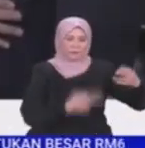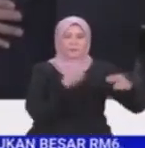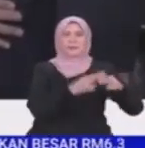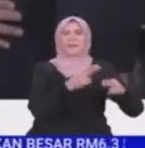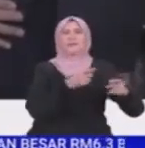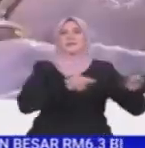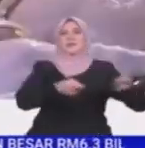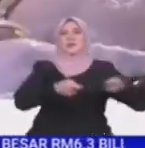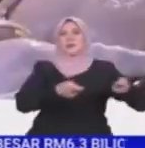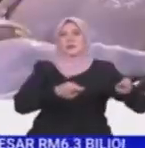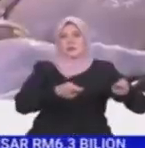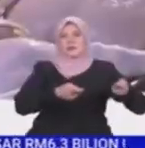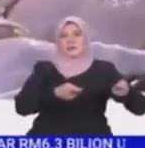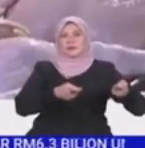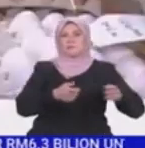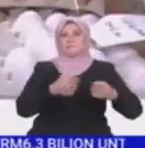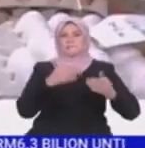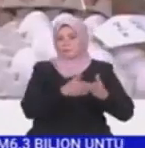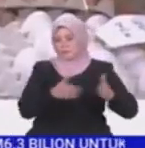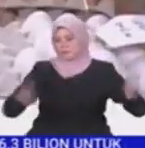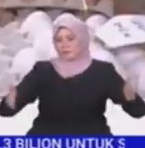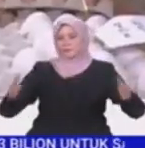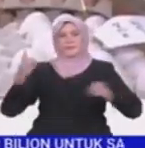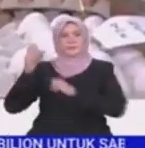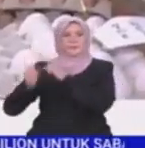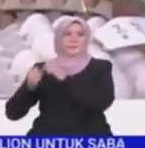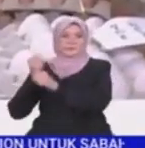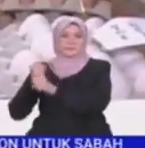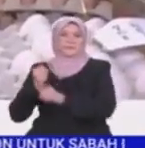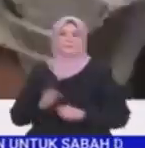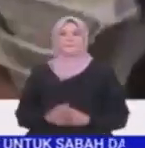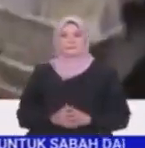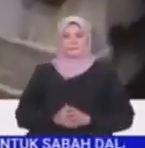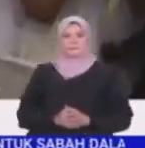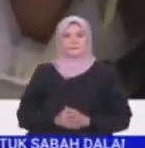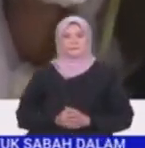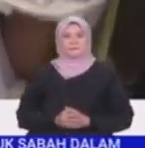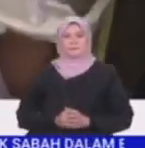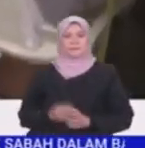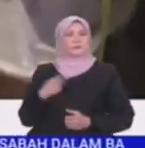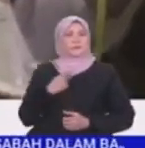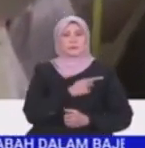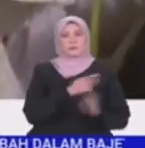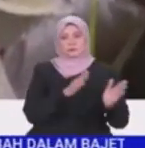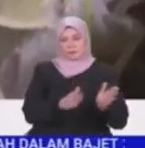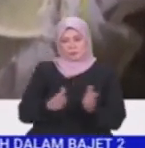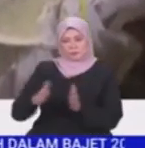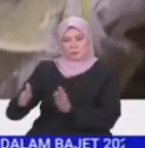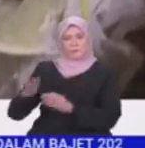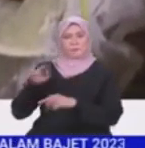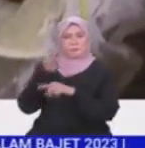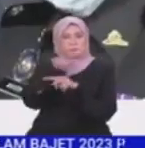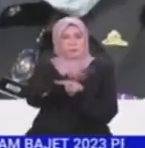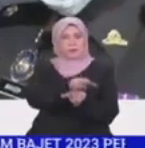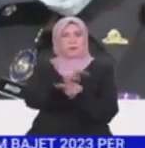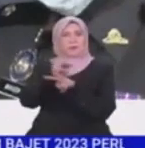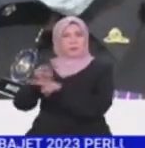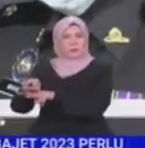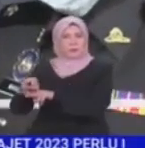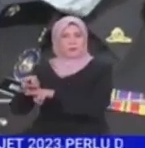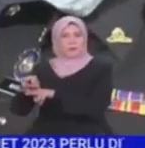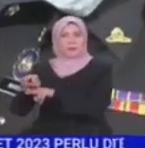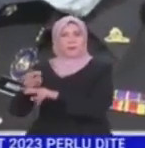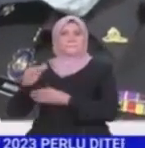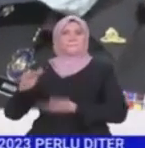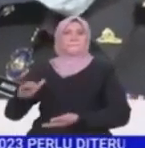harga terkawal sepanjang tahun. Kami sentiasa menyusul ataupun memantau keadaan